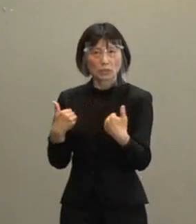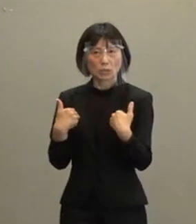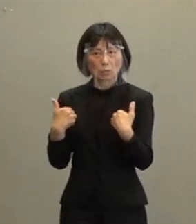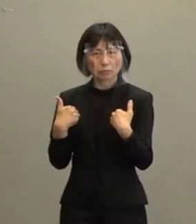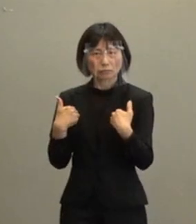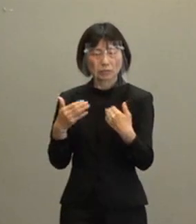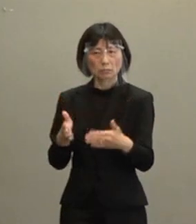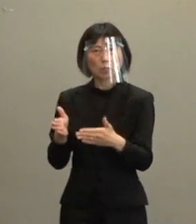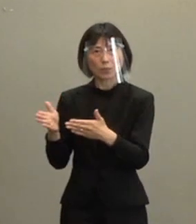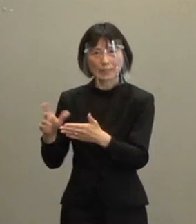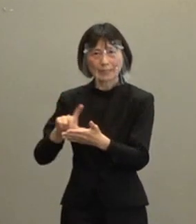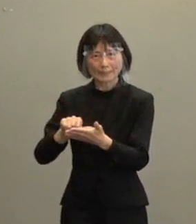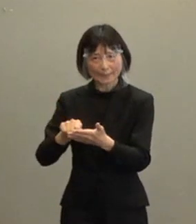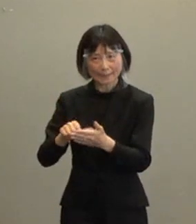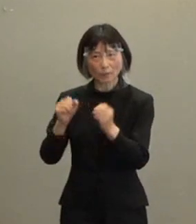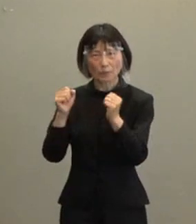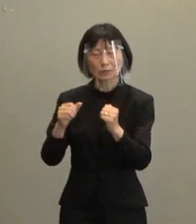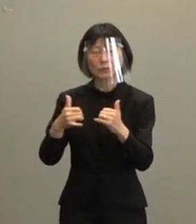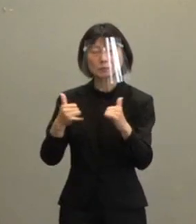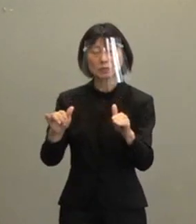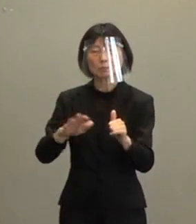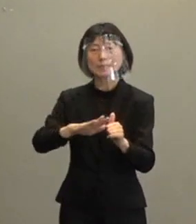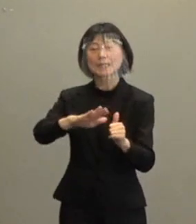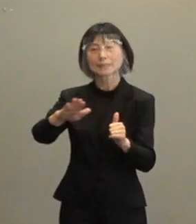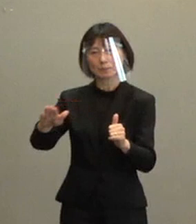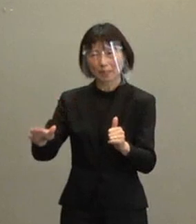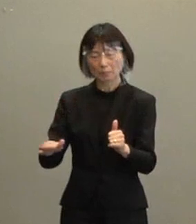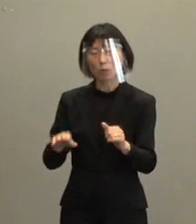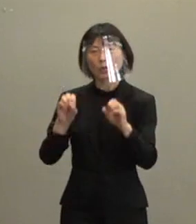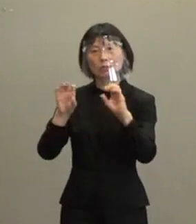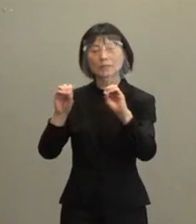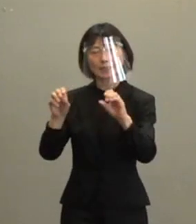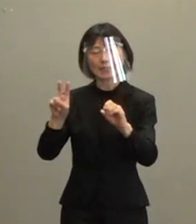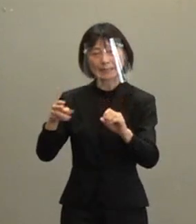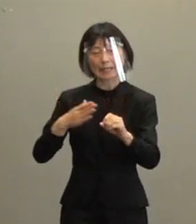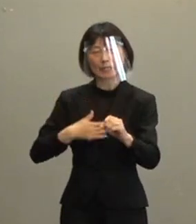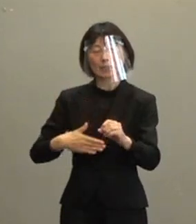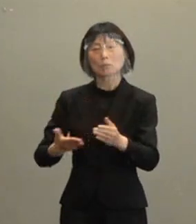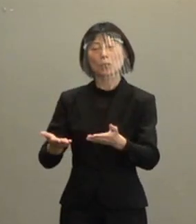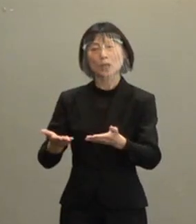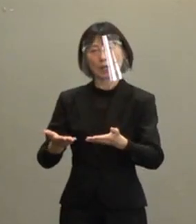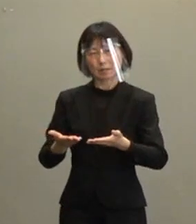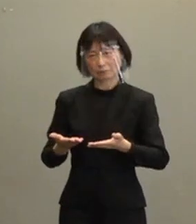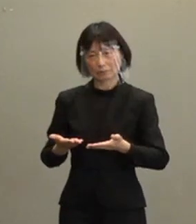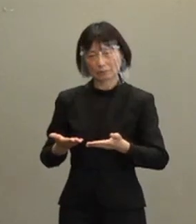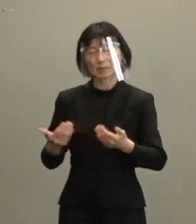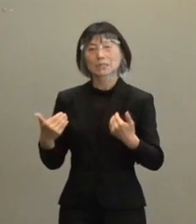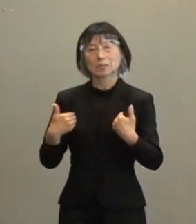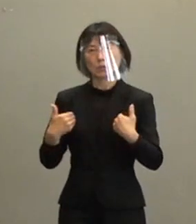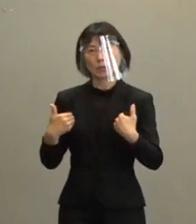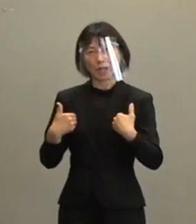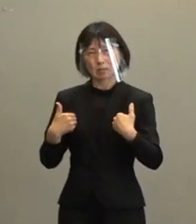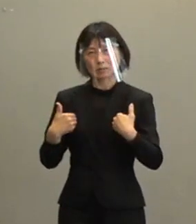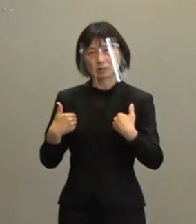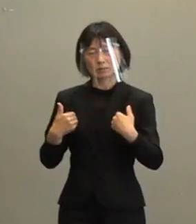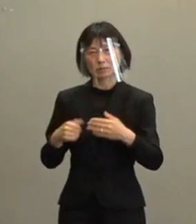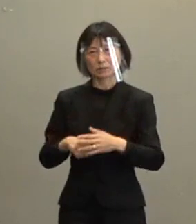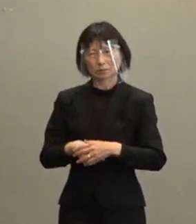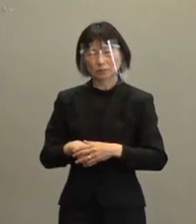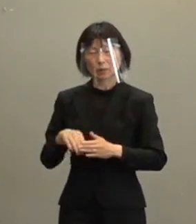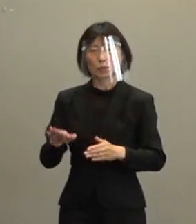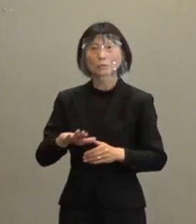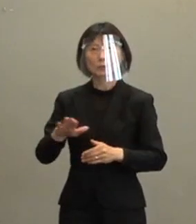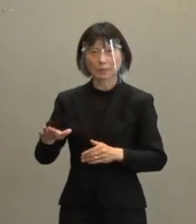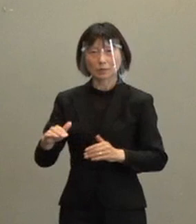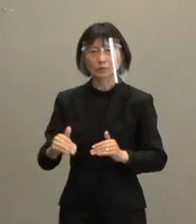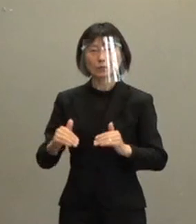やはり地域住民の皆様方にですね、やはり呼びかけをして理解を求めなければですね、 ならないというふうに思いますので、子どもた